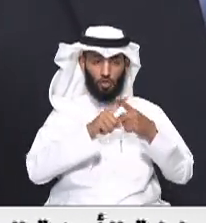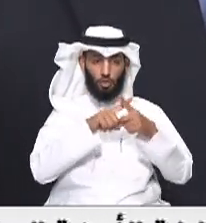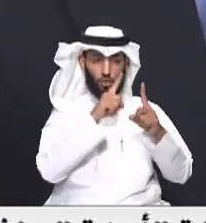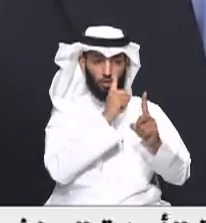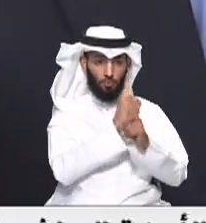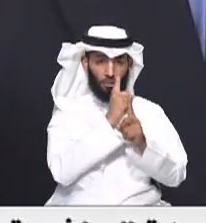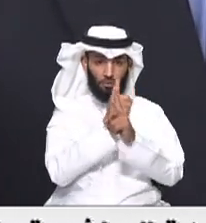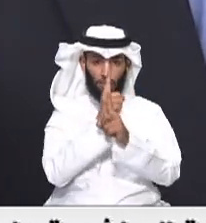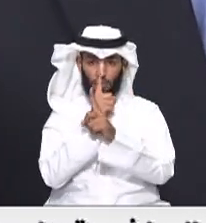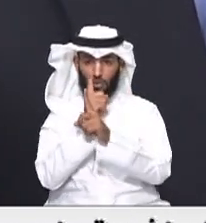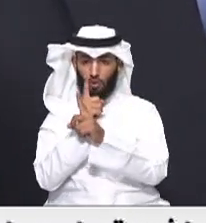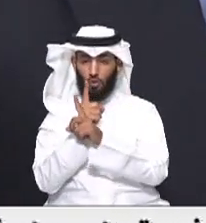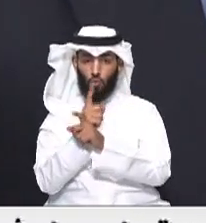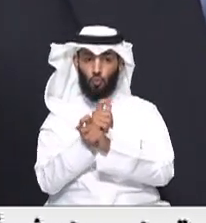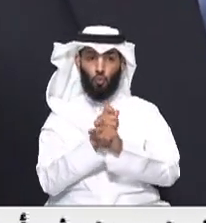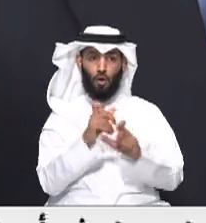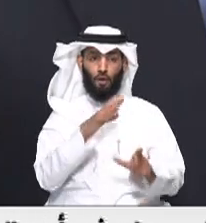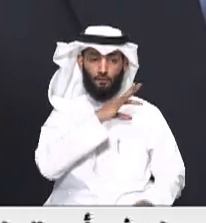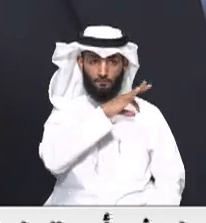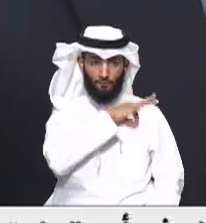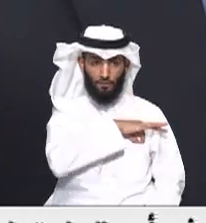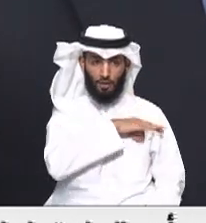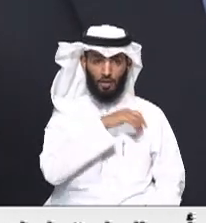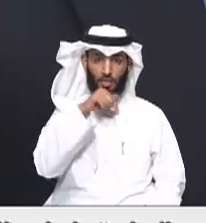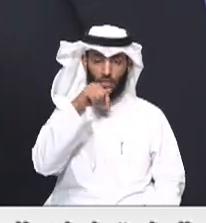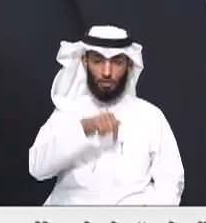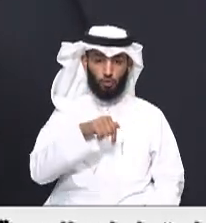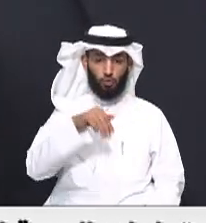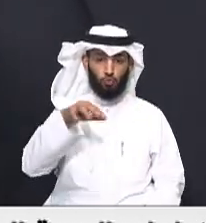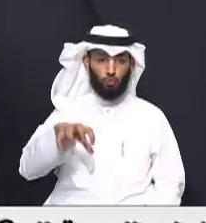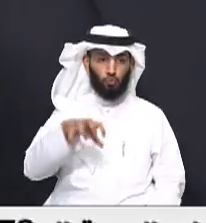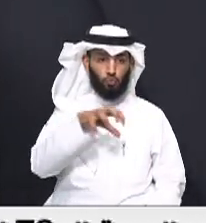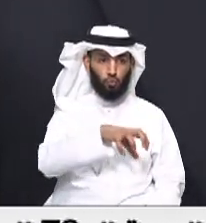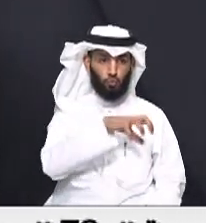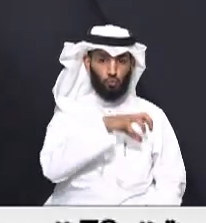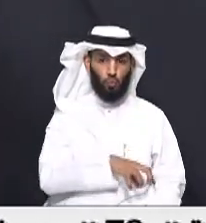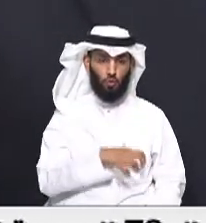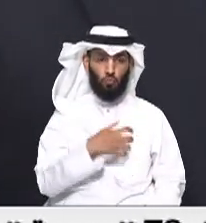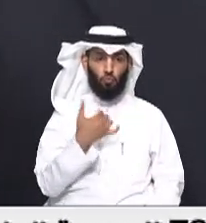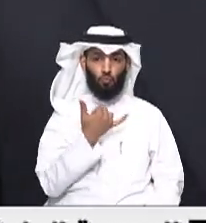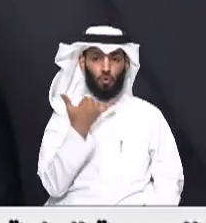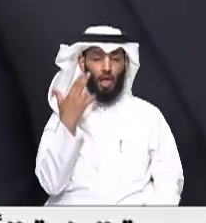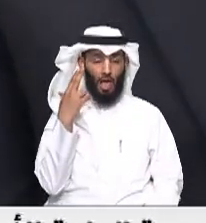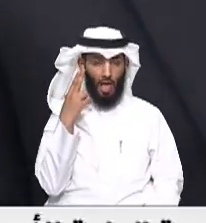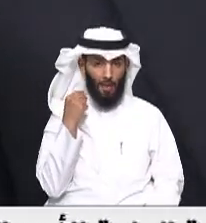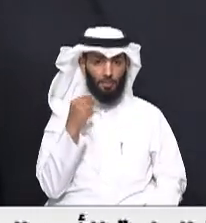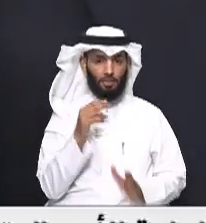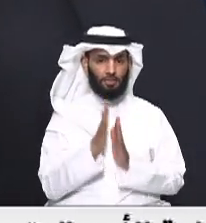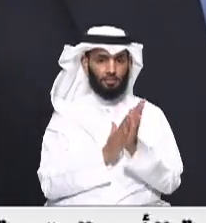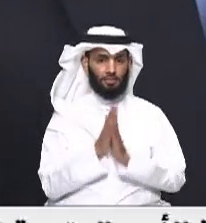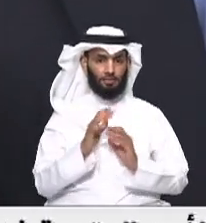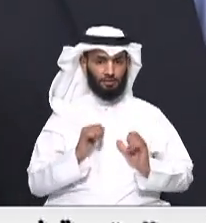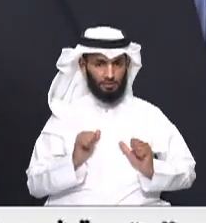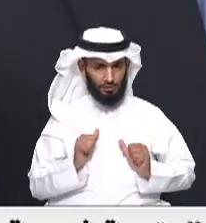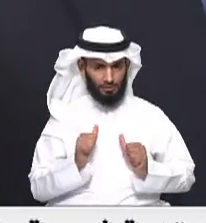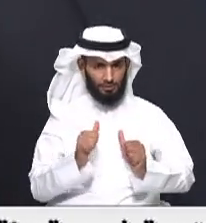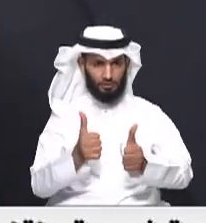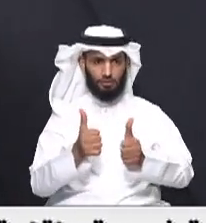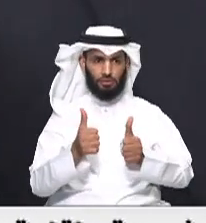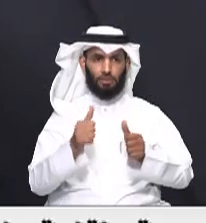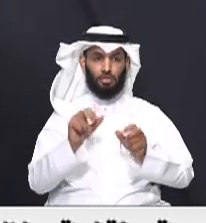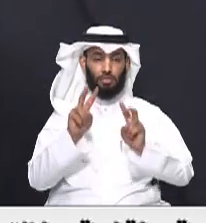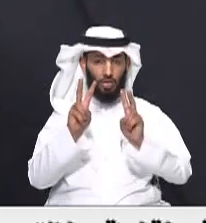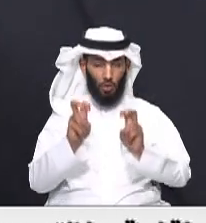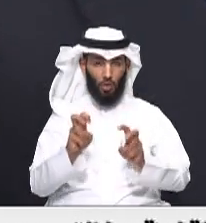جهة، وتتوافق الدول أيضا على خروج بشكل معين، ممكن أن تتحرك أيضا على كتل، بالإضافة